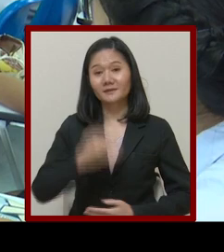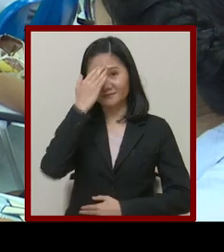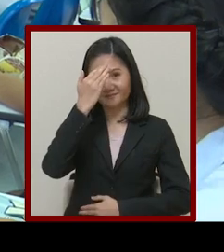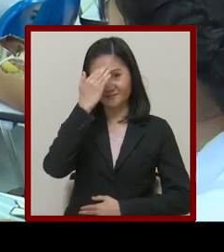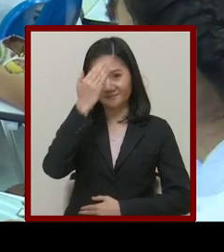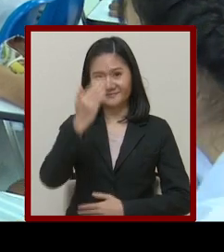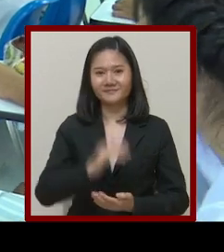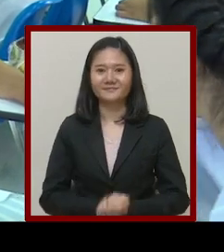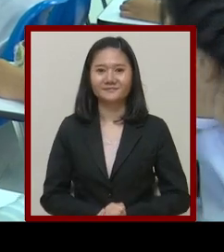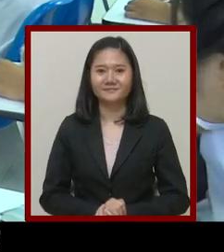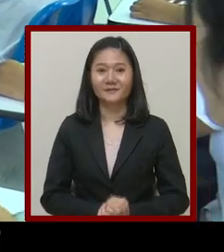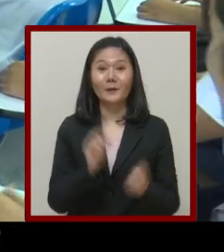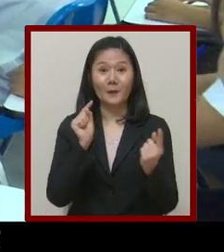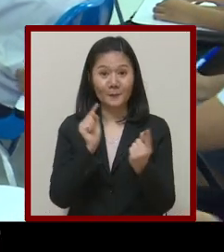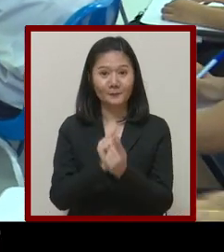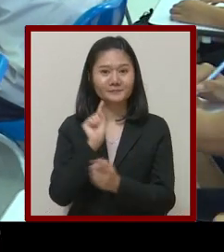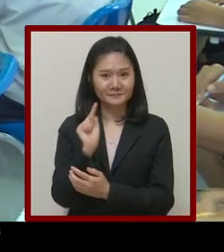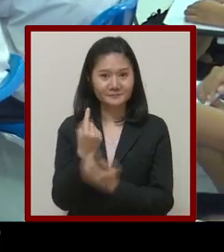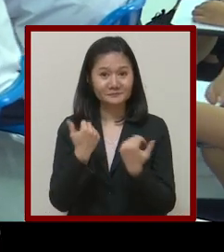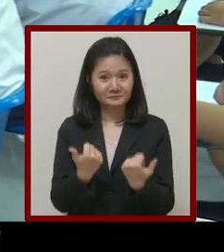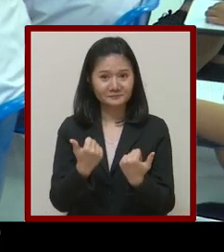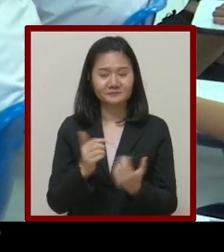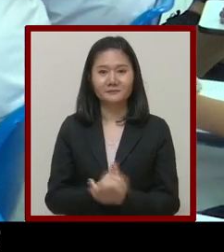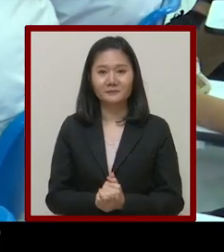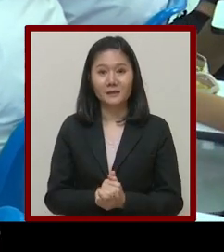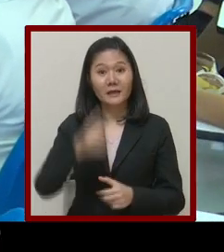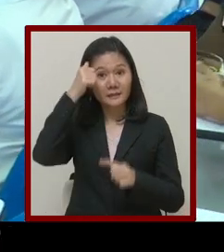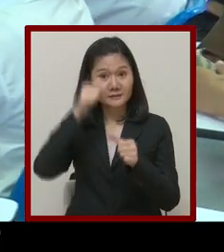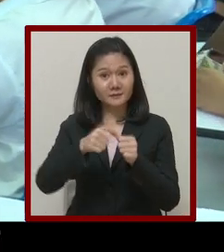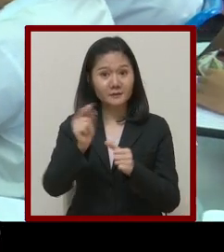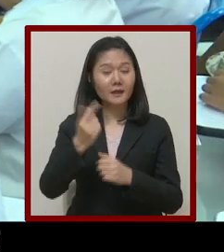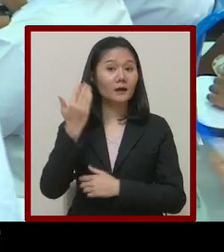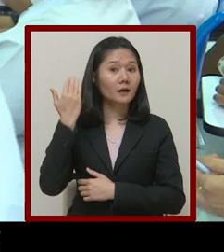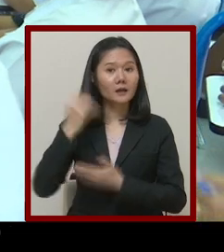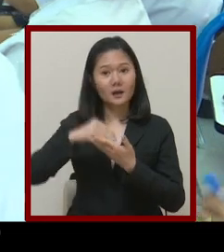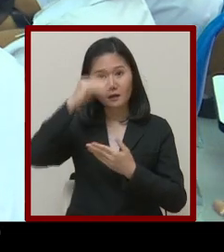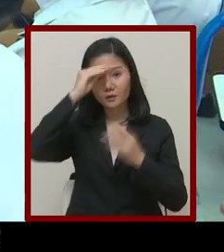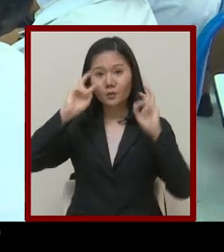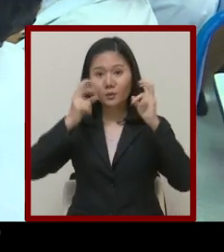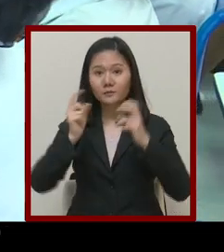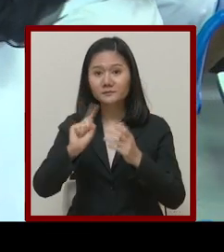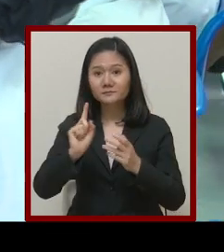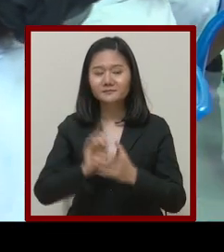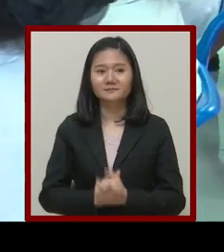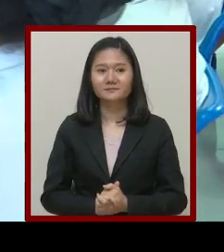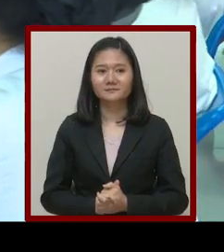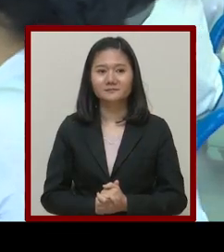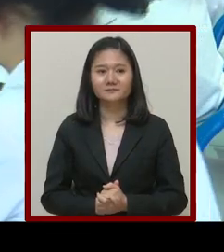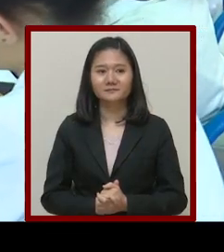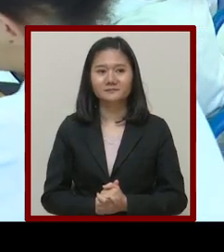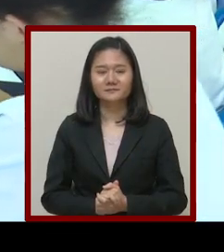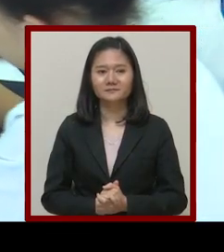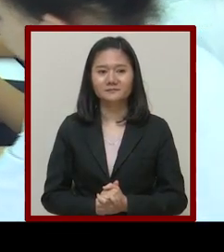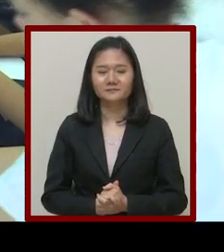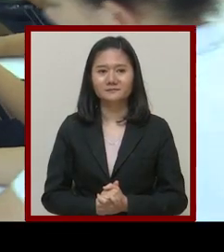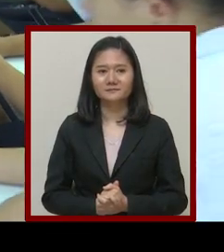ีค่ะพบกันอีกครั้งนะคะจำได้ไหมคะว่าครั้งที่แล้วเราเรียนเรื่องอะไรบ้าง รูปแบ